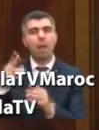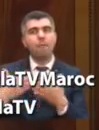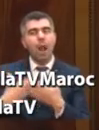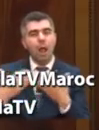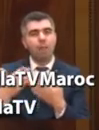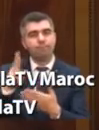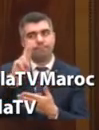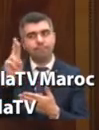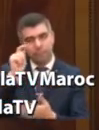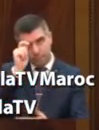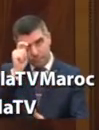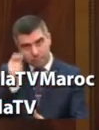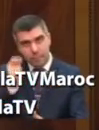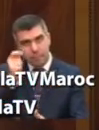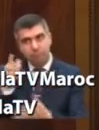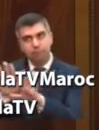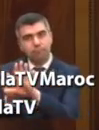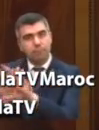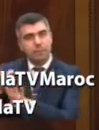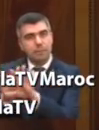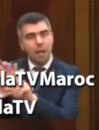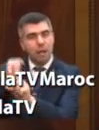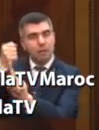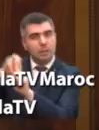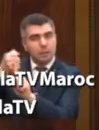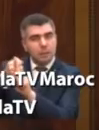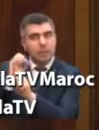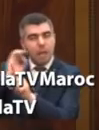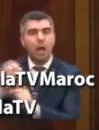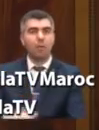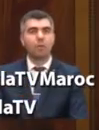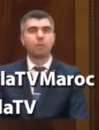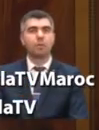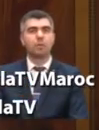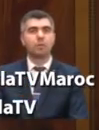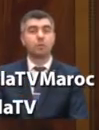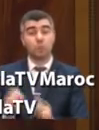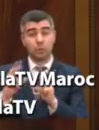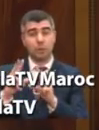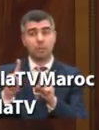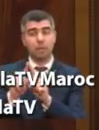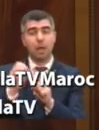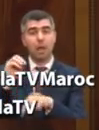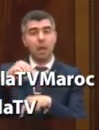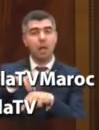بها جلالة الملك محمد السادس أمير المؤمنين وبصفته رئيس لجنة القدس